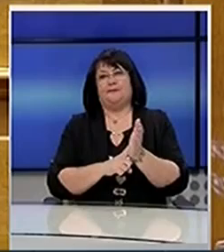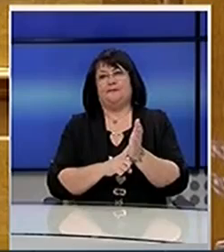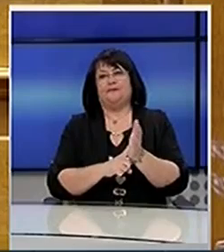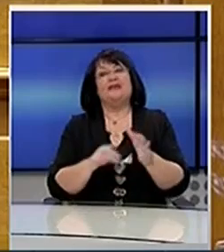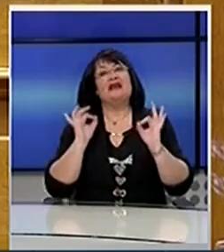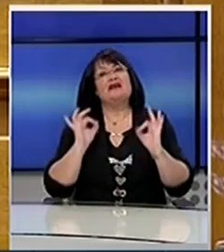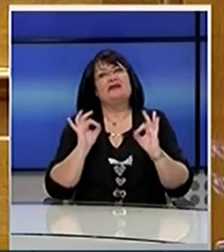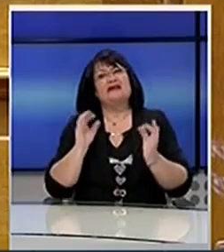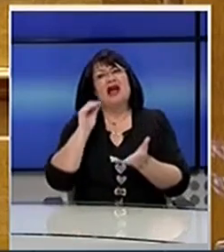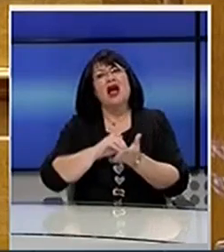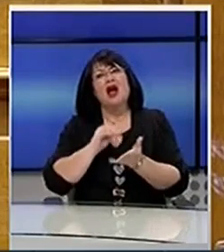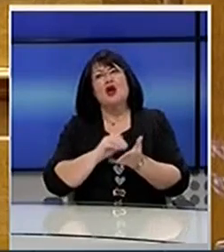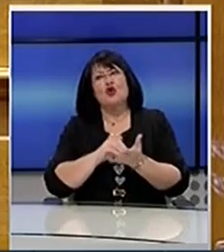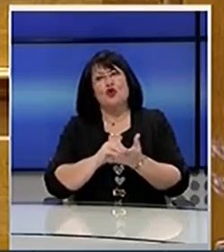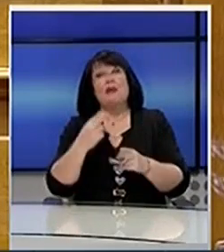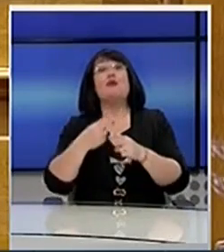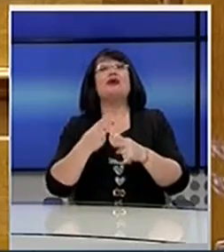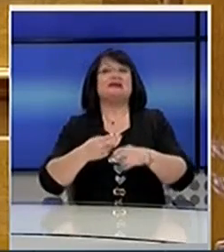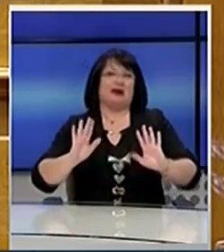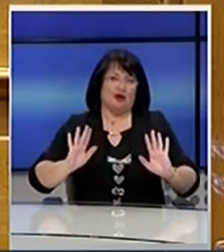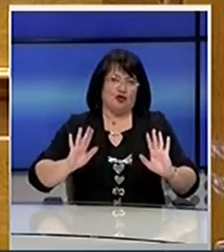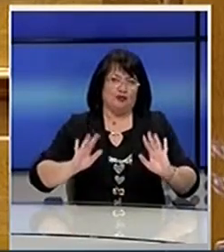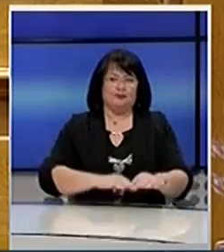Και βέβαια να πω και κάτι ακόμα, το οποίο το θεωρώ εξαιρετικά σημαντικό.